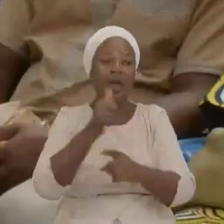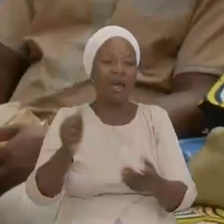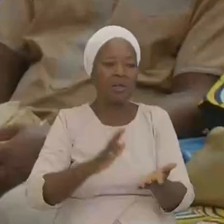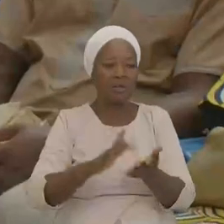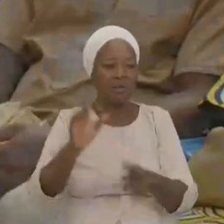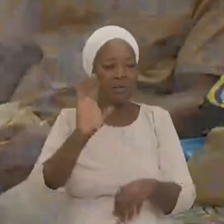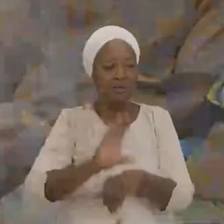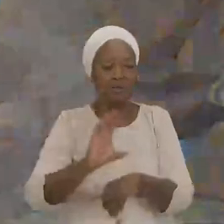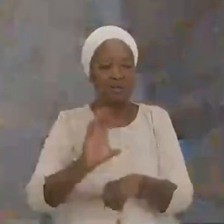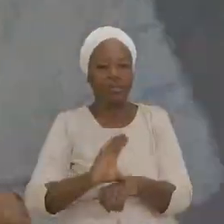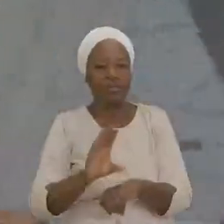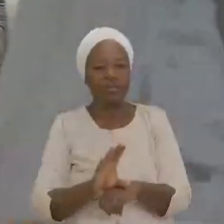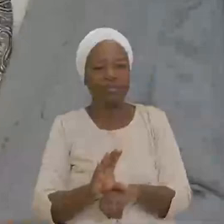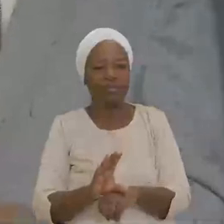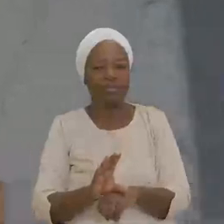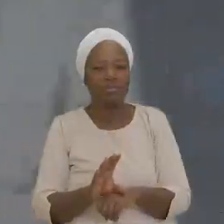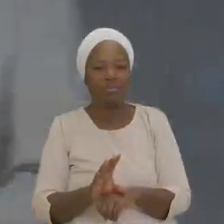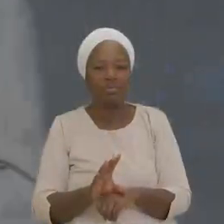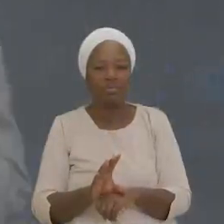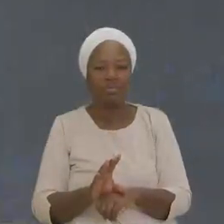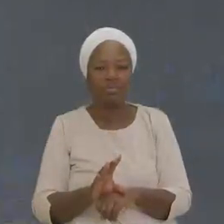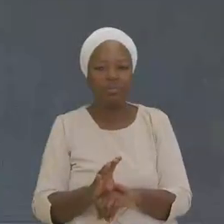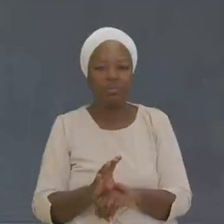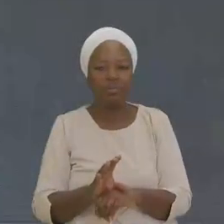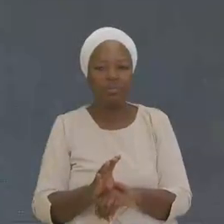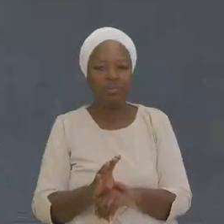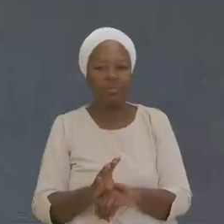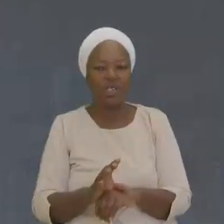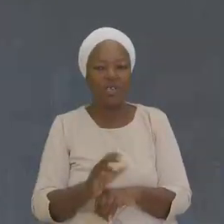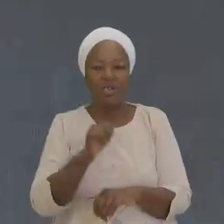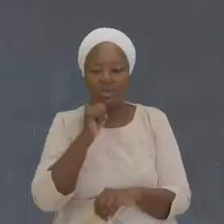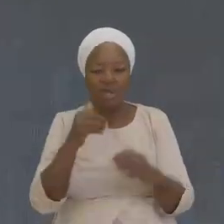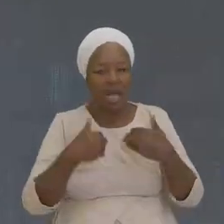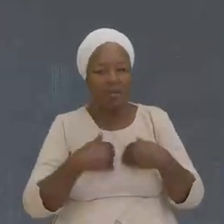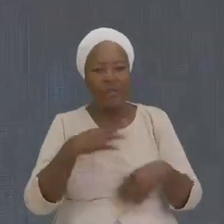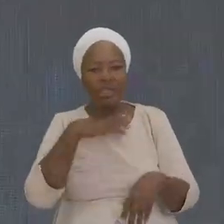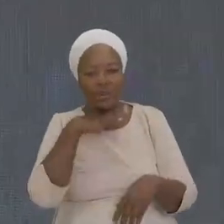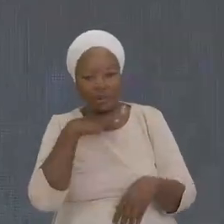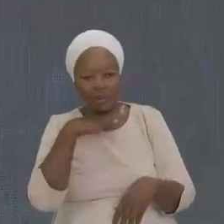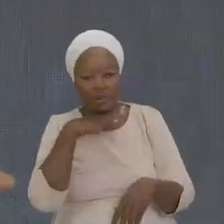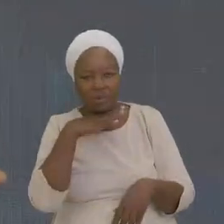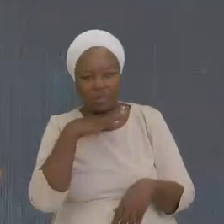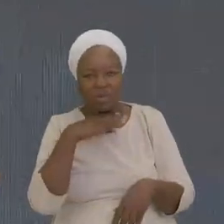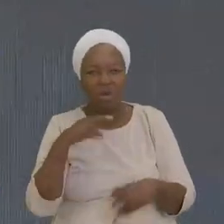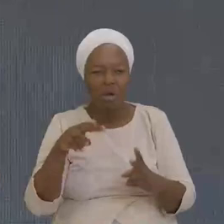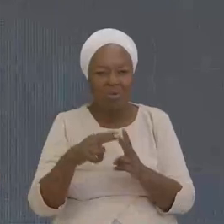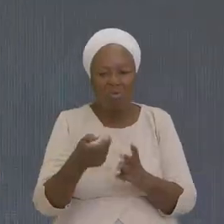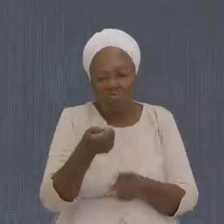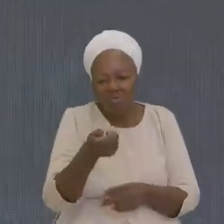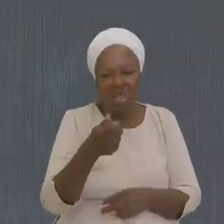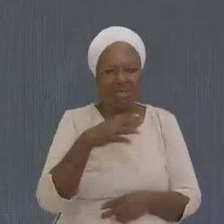afin de faire paraître devant lui cette église glorieuse,